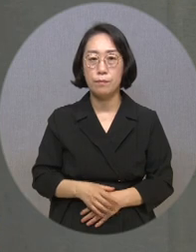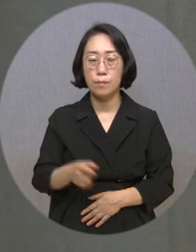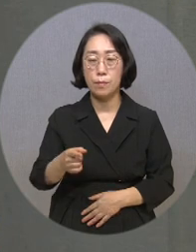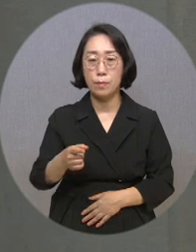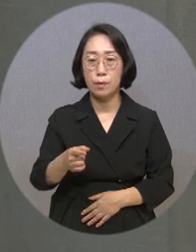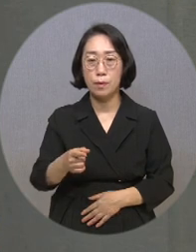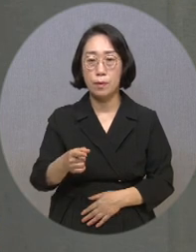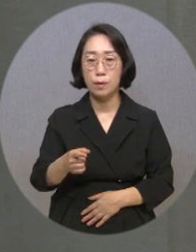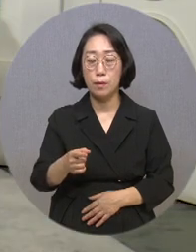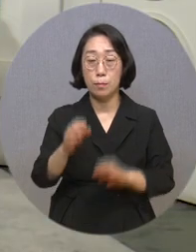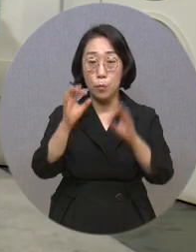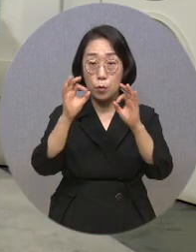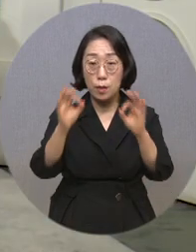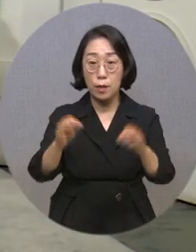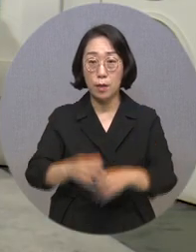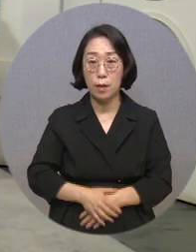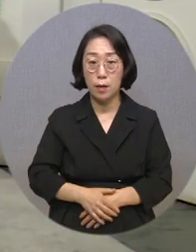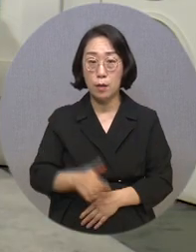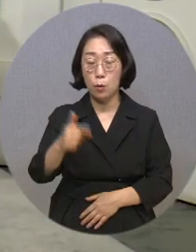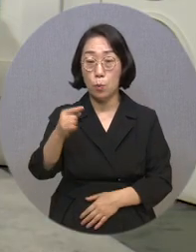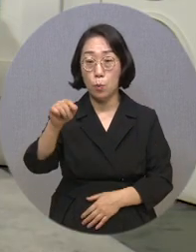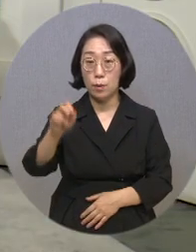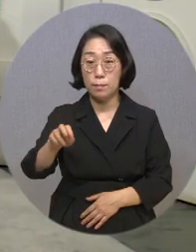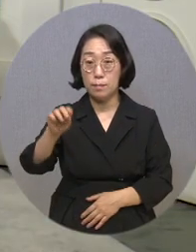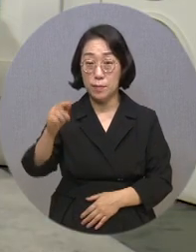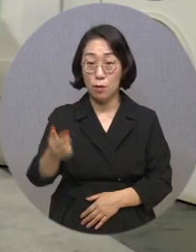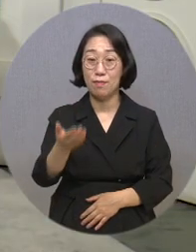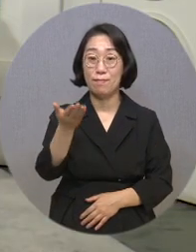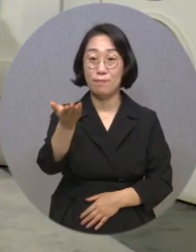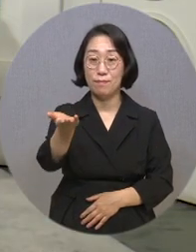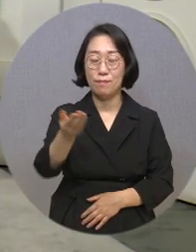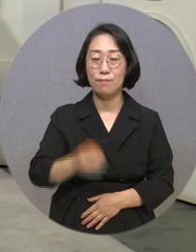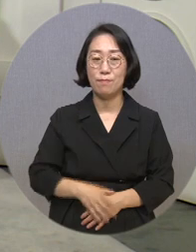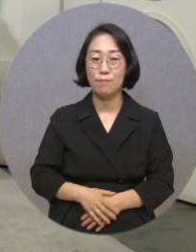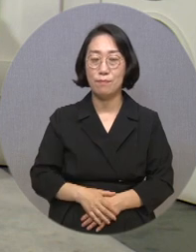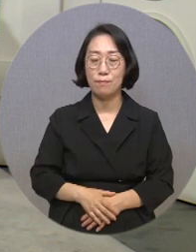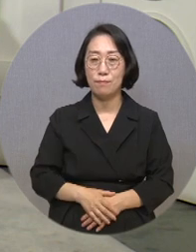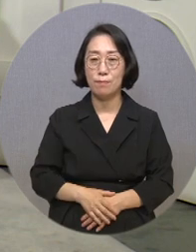보니까 네. 노금선 원장께서는